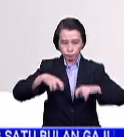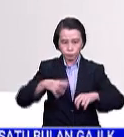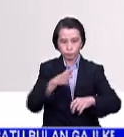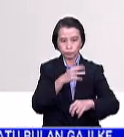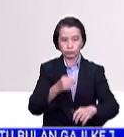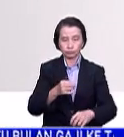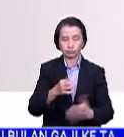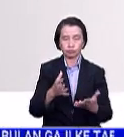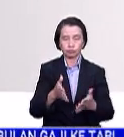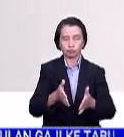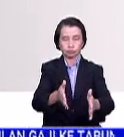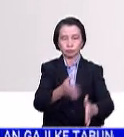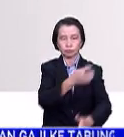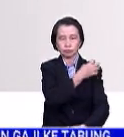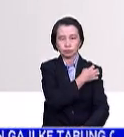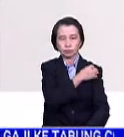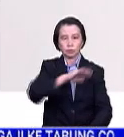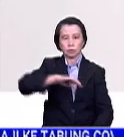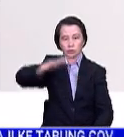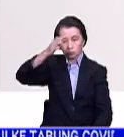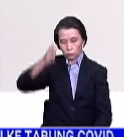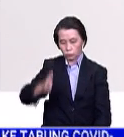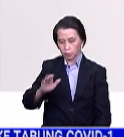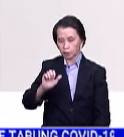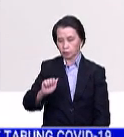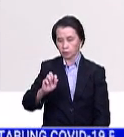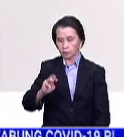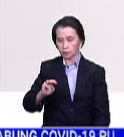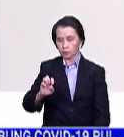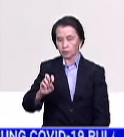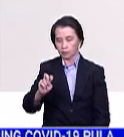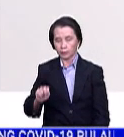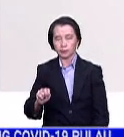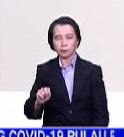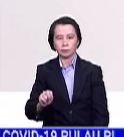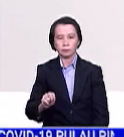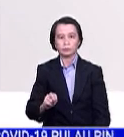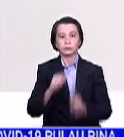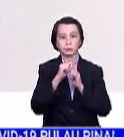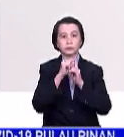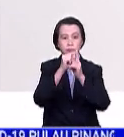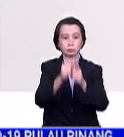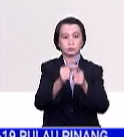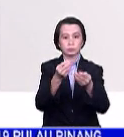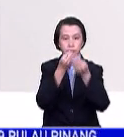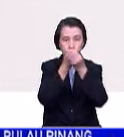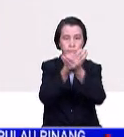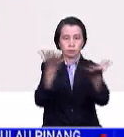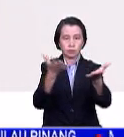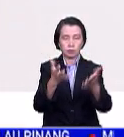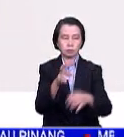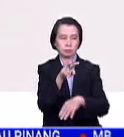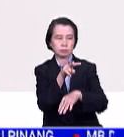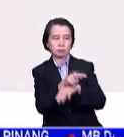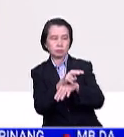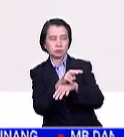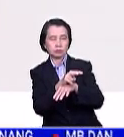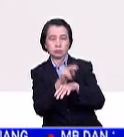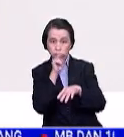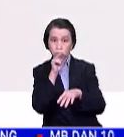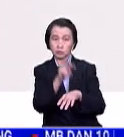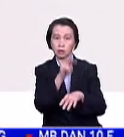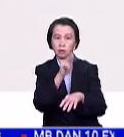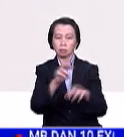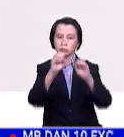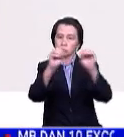dan Penguatkuasaan Trafik Bukit Aman, Datuk Muhammad Nazri Hussein, dalam satu kenyataan berkata, pemantauan berterusan